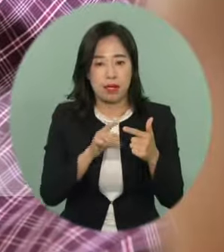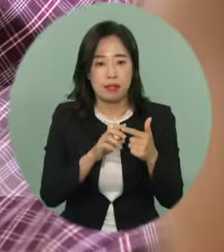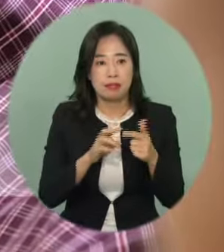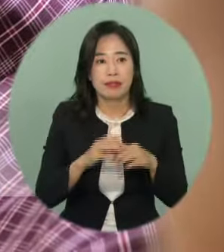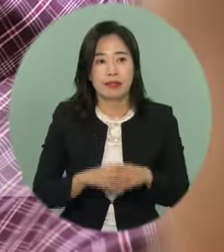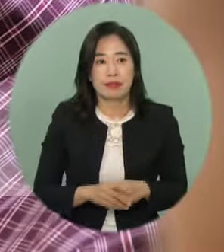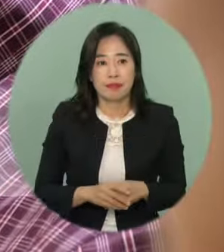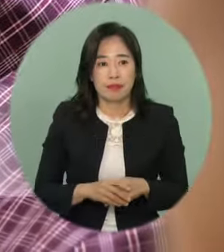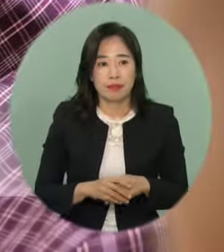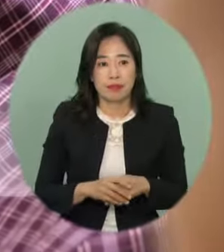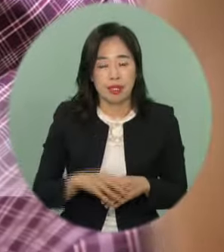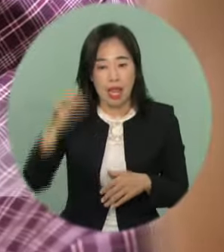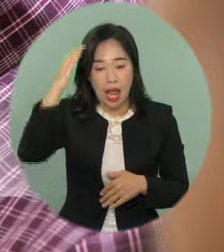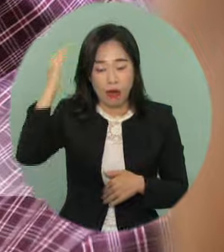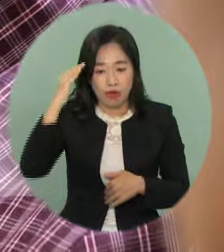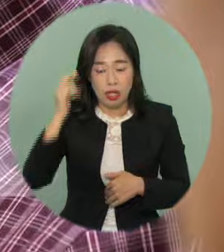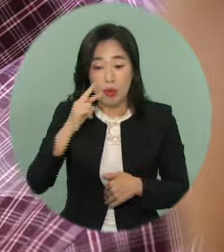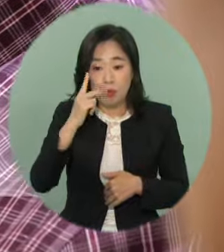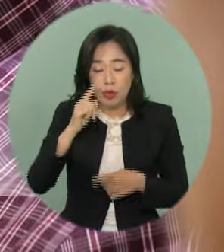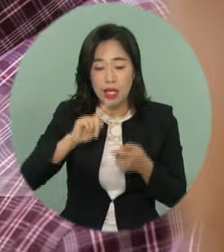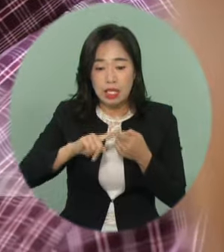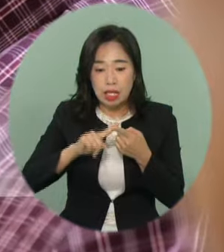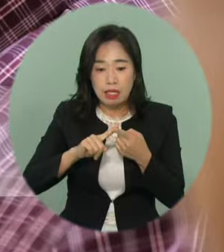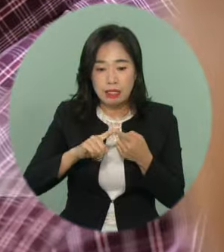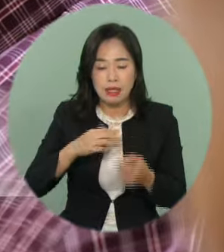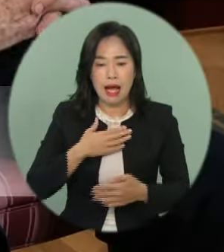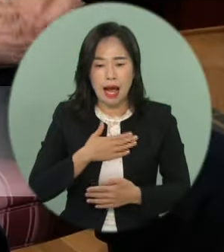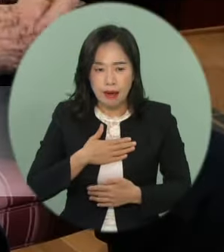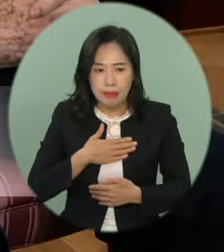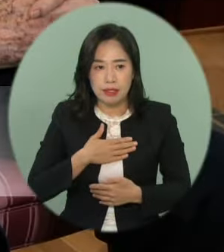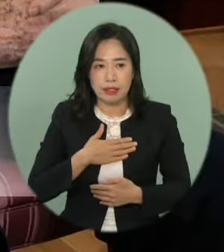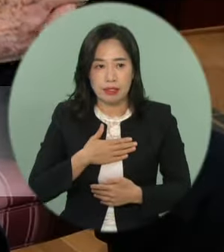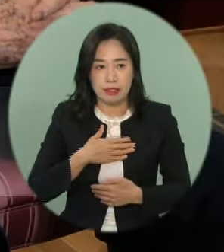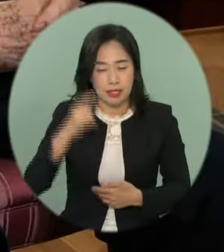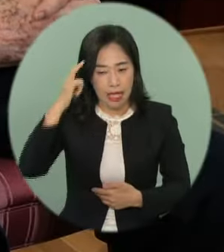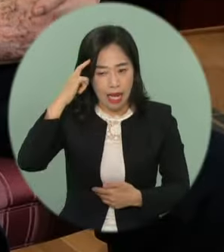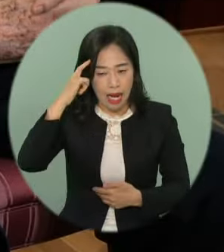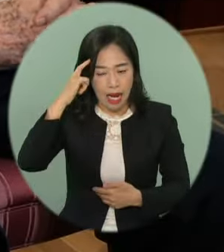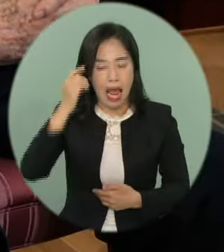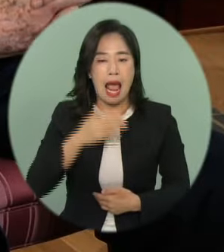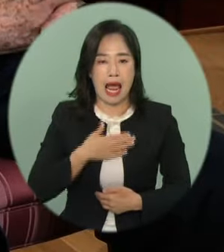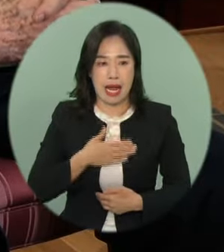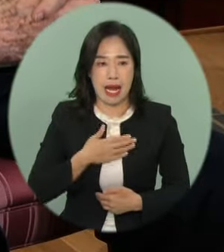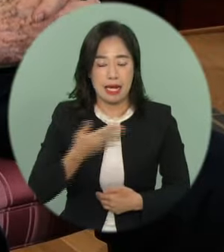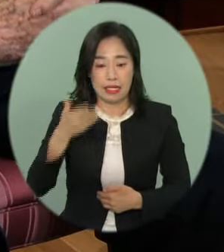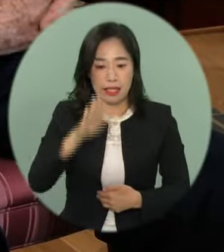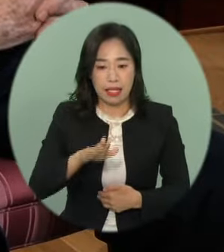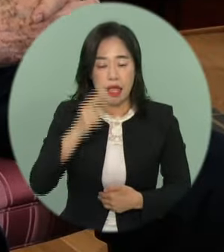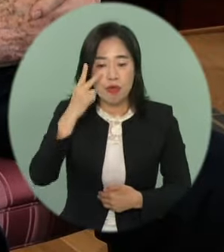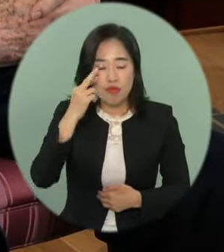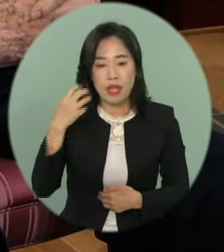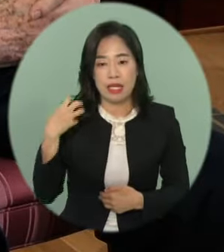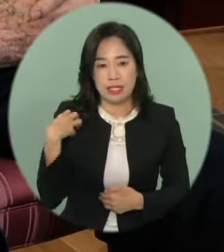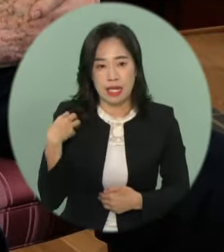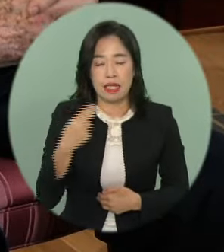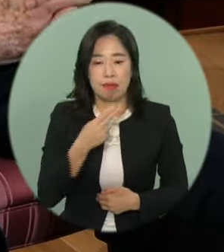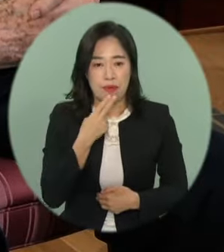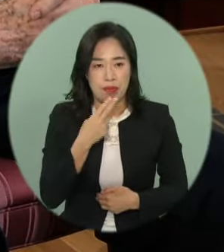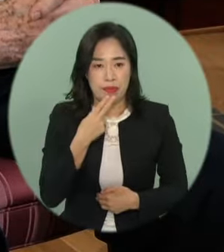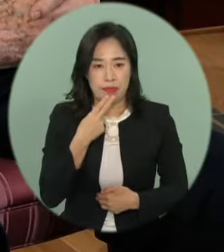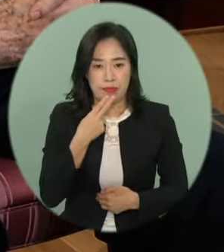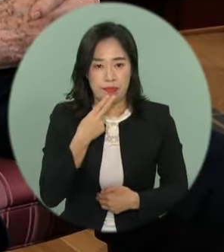미국에 가는 감정을 이해하고 광주에서의 비극을 안타깝게 생각하지만 그렇다고 미국에 책임이 있는 것은 아니라고